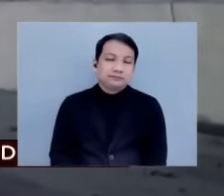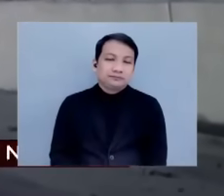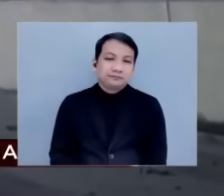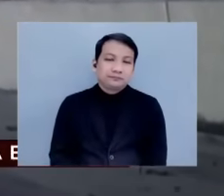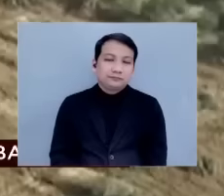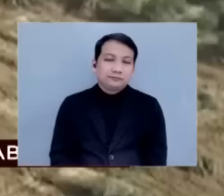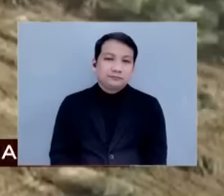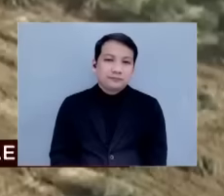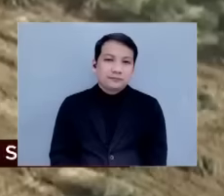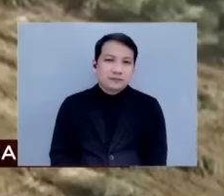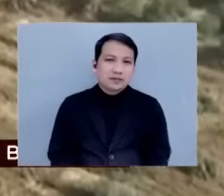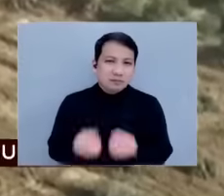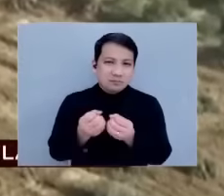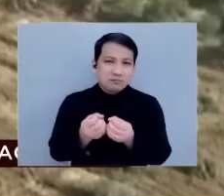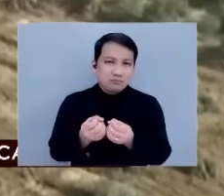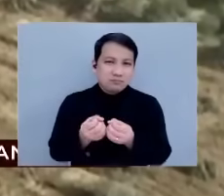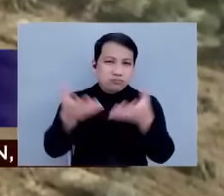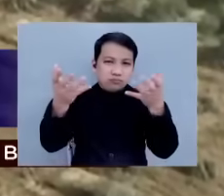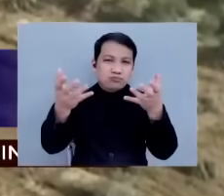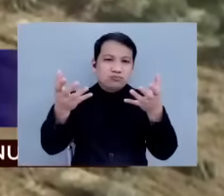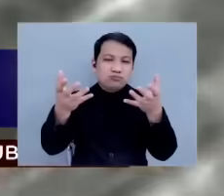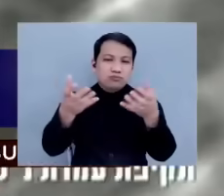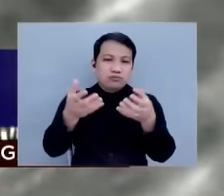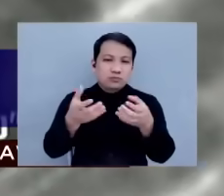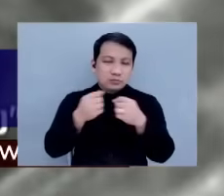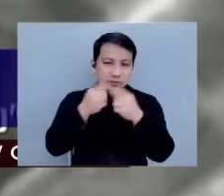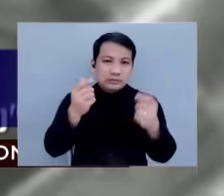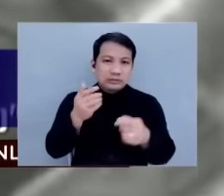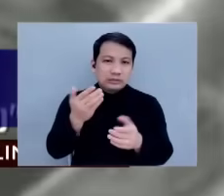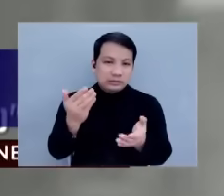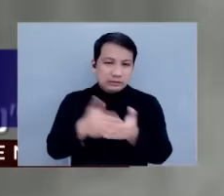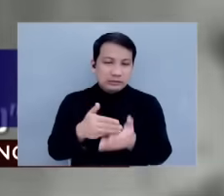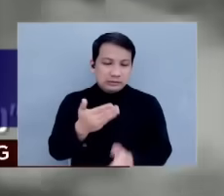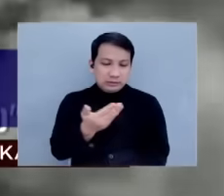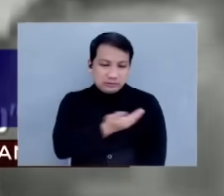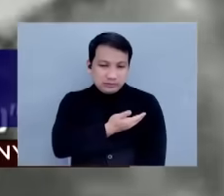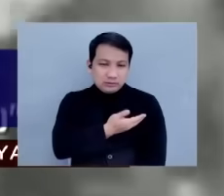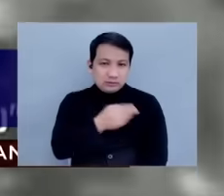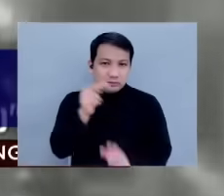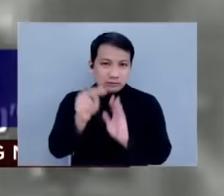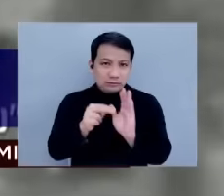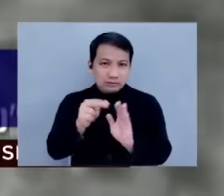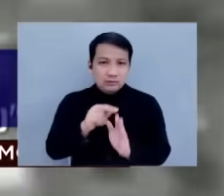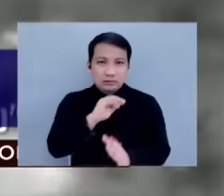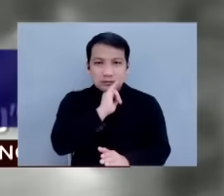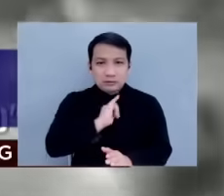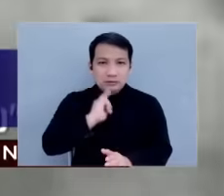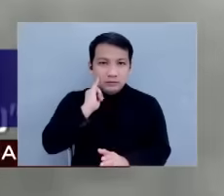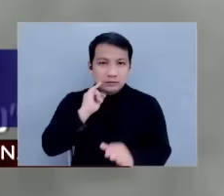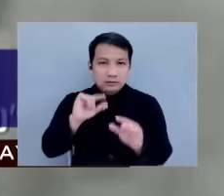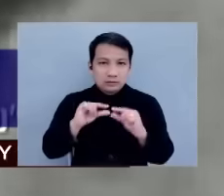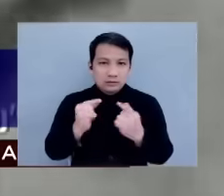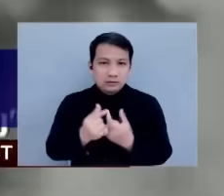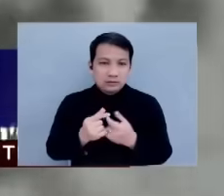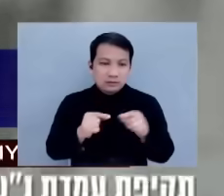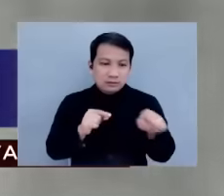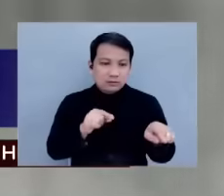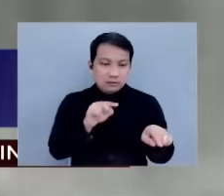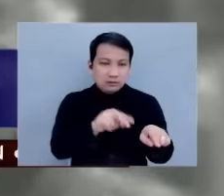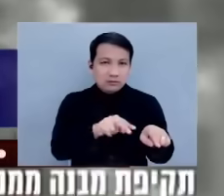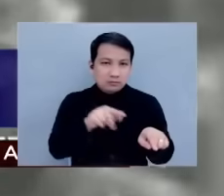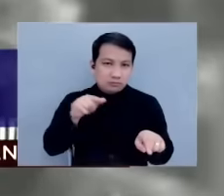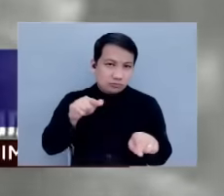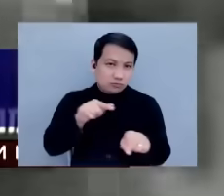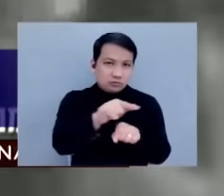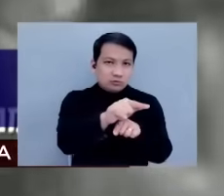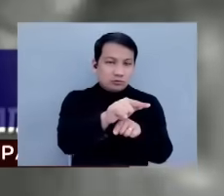Malalakas na pagsabog ang muling bumulabog sa Gaza. Sa video na inilabas ng Israeli Army, makikita kung papaano nila pinupulbos ang